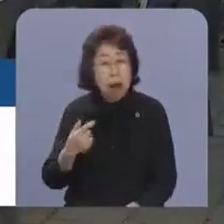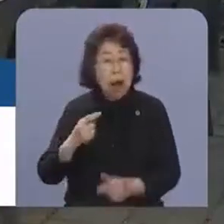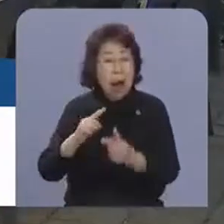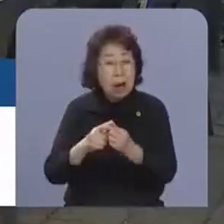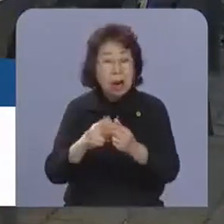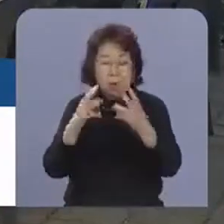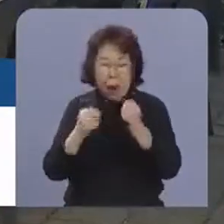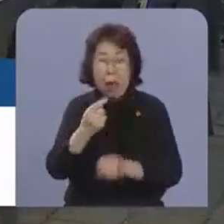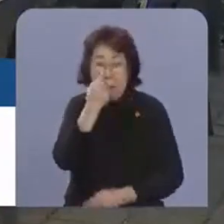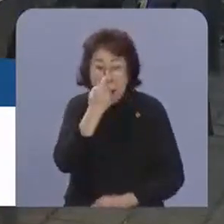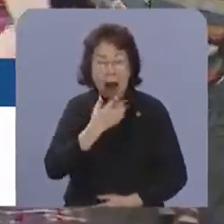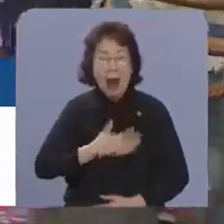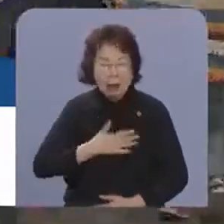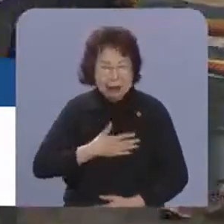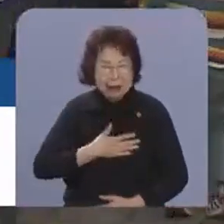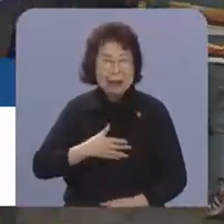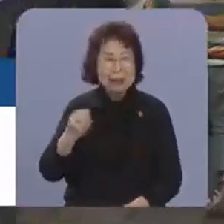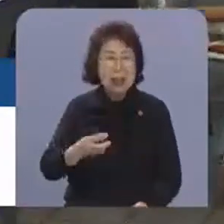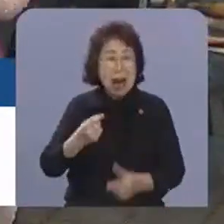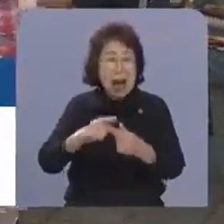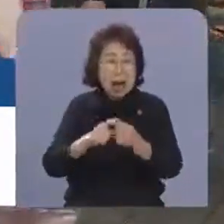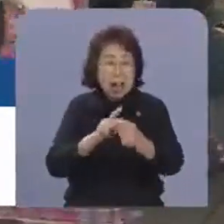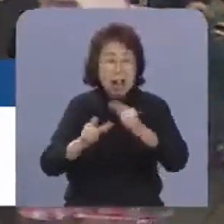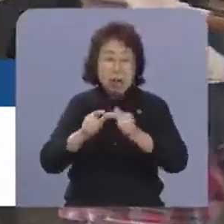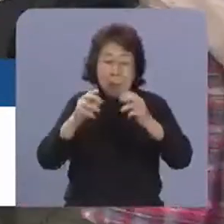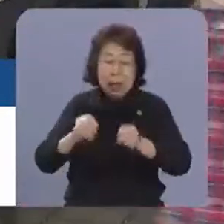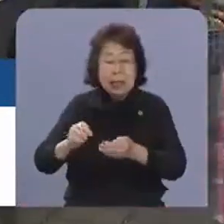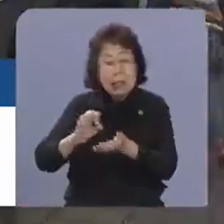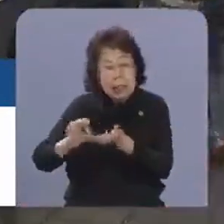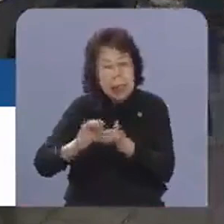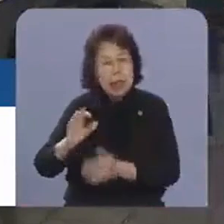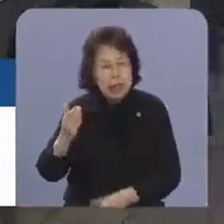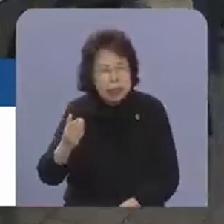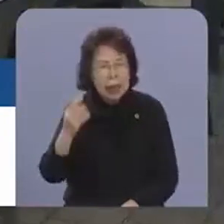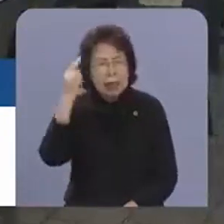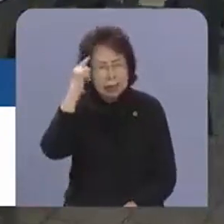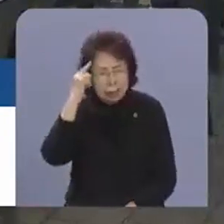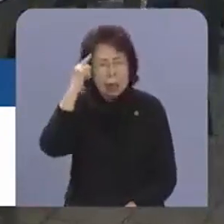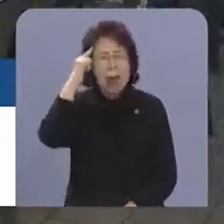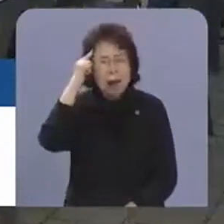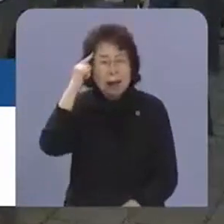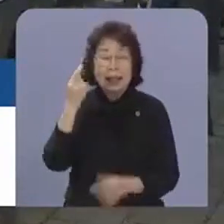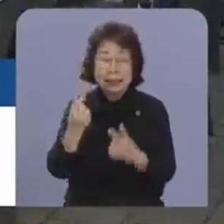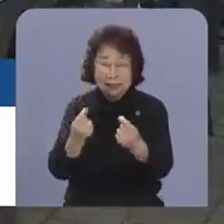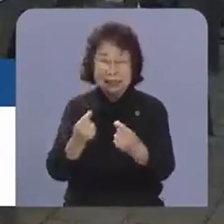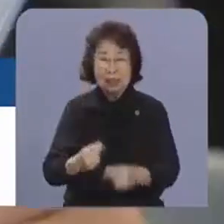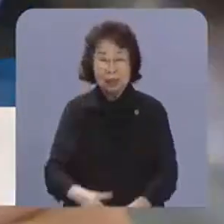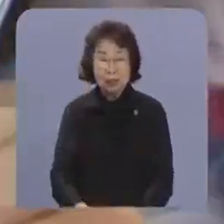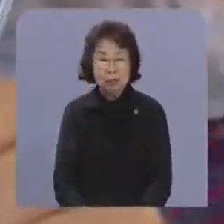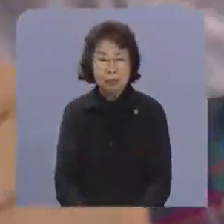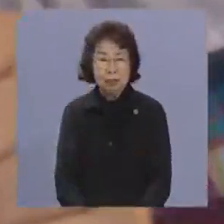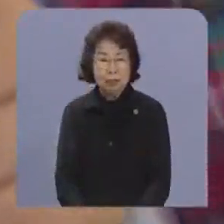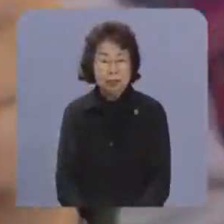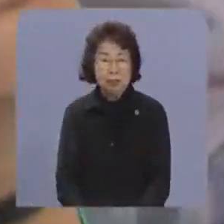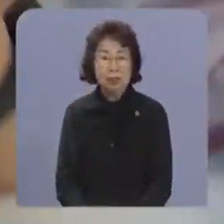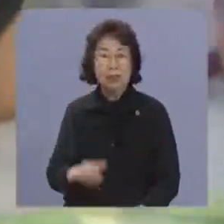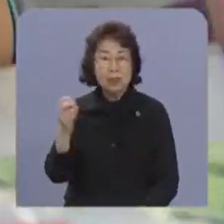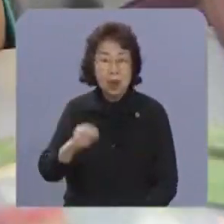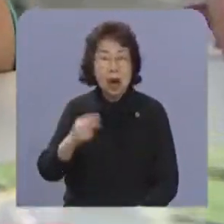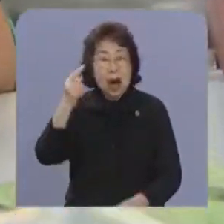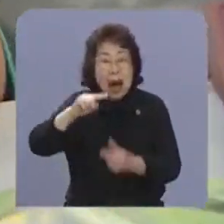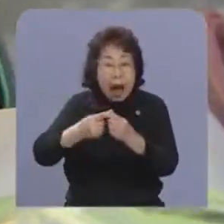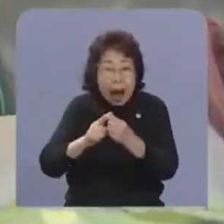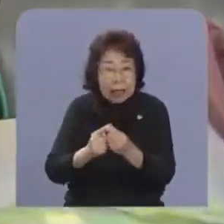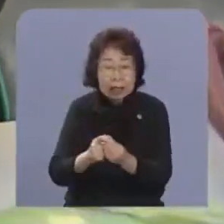많이 알게 되었고 한글을 조금 더 많이 써야겠다는 생각이 들었어요. 이 밖에도 한글